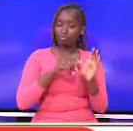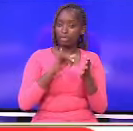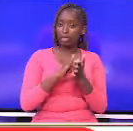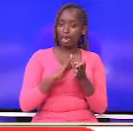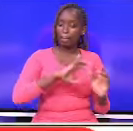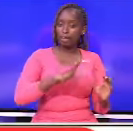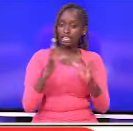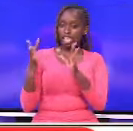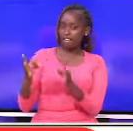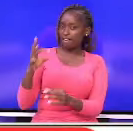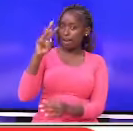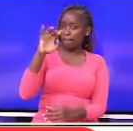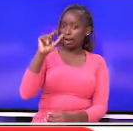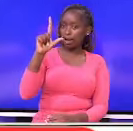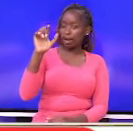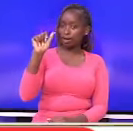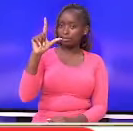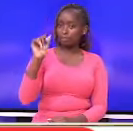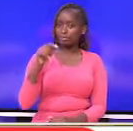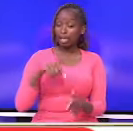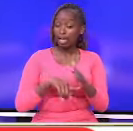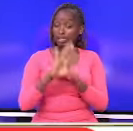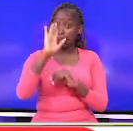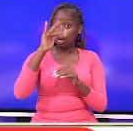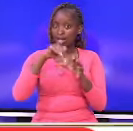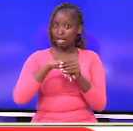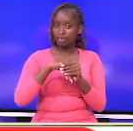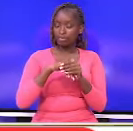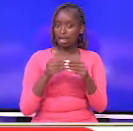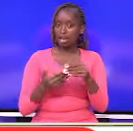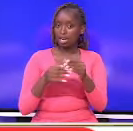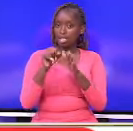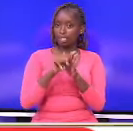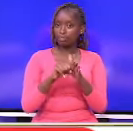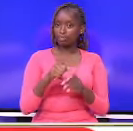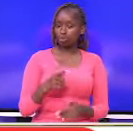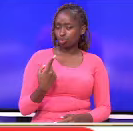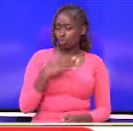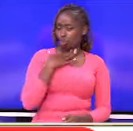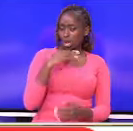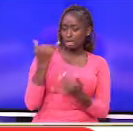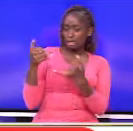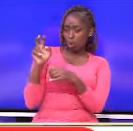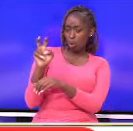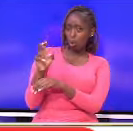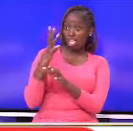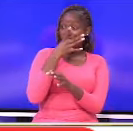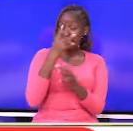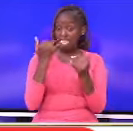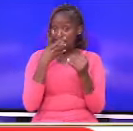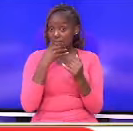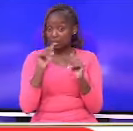iwapo Malala atang'atuliwa uongozini. Yudi anataka kujaribu kutest kidogo, wajaribu kukuza Cleo ndio wajue no